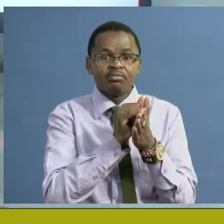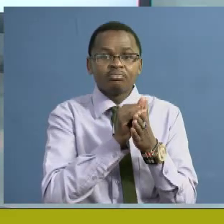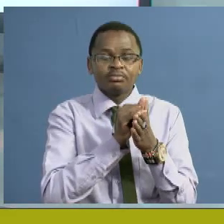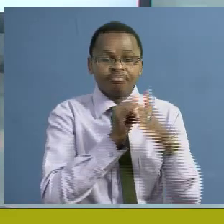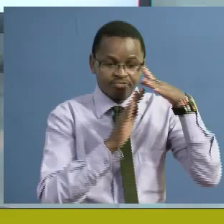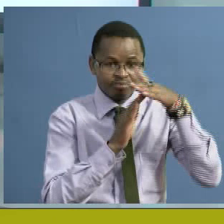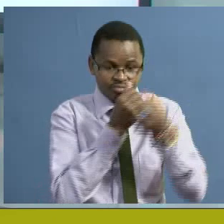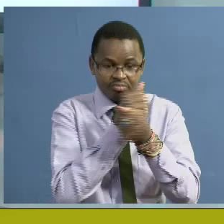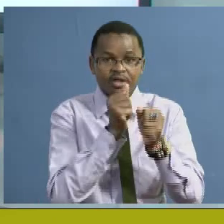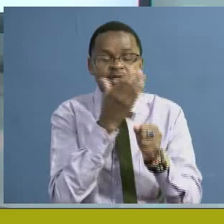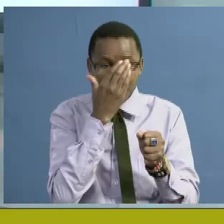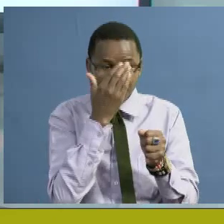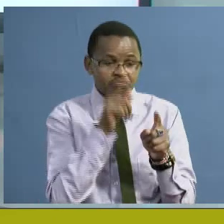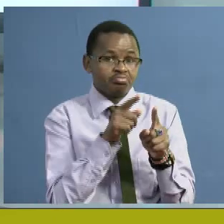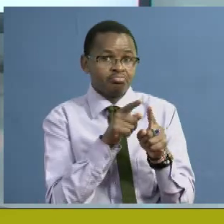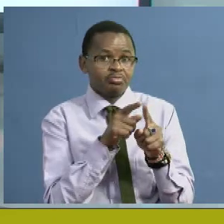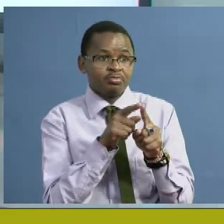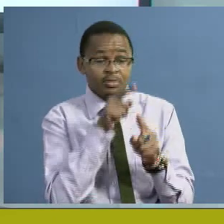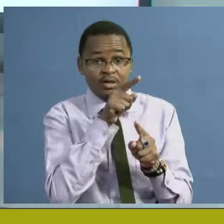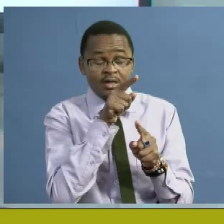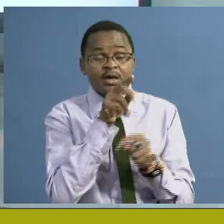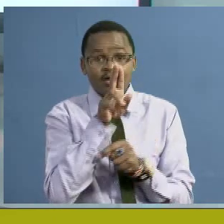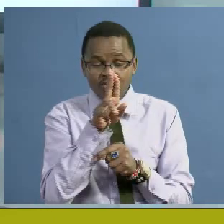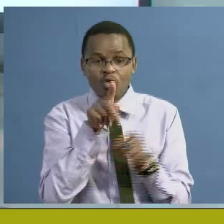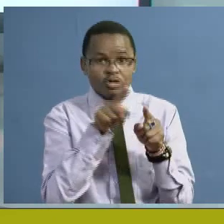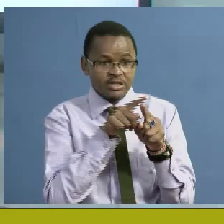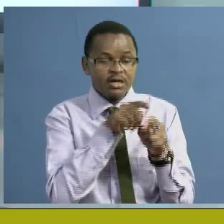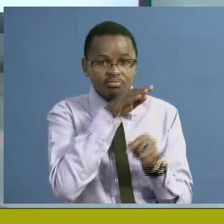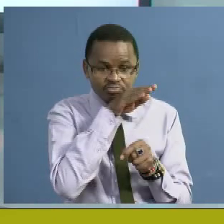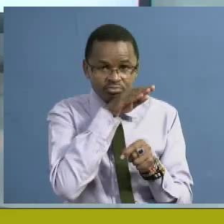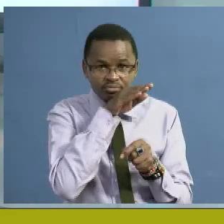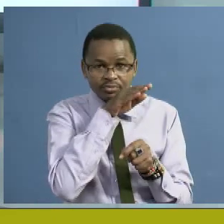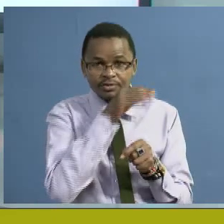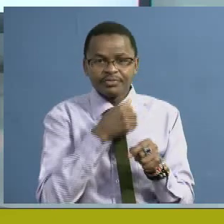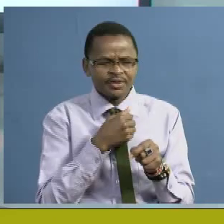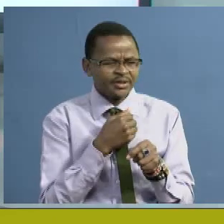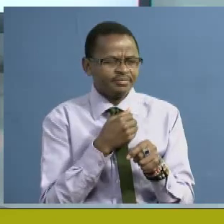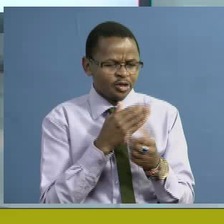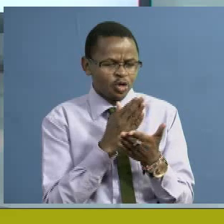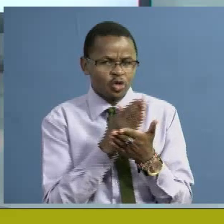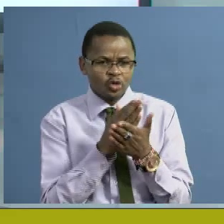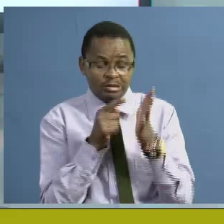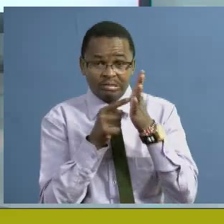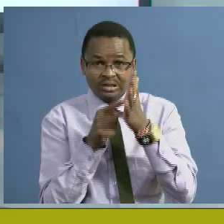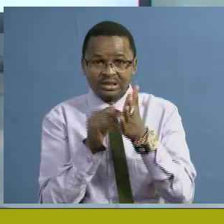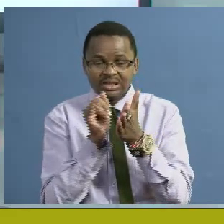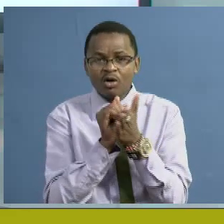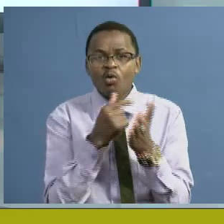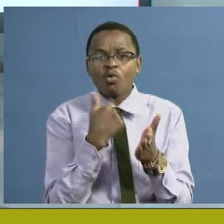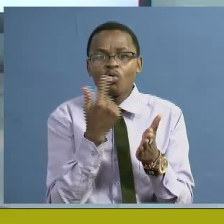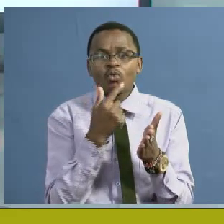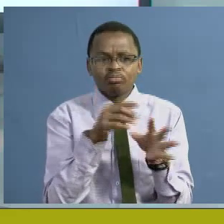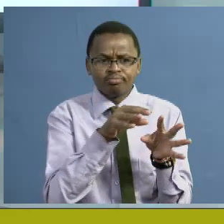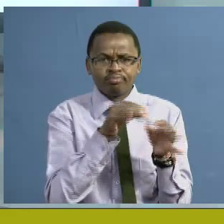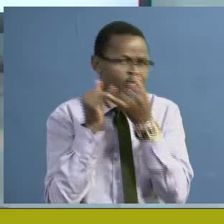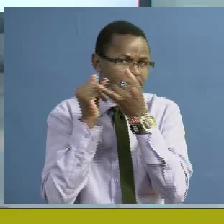Ruto kuhusiana na mkataba kati ya rais Kenyatta na kiongozi wa upinzani Raila Odinga umedhihirisha kuwa swala la ni nani